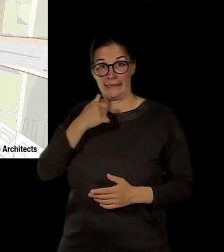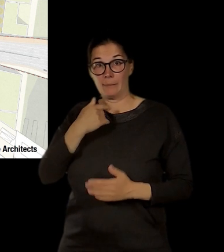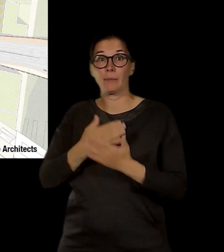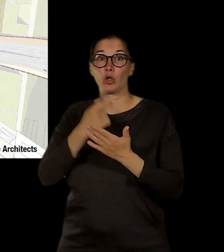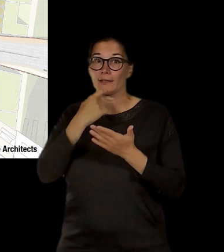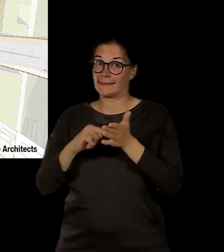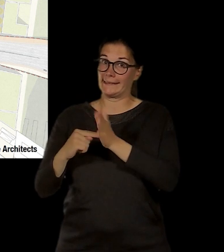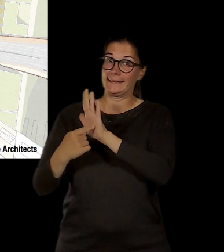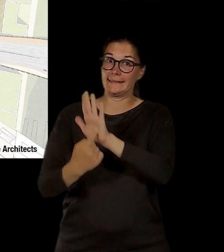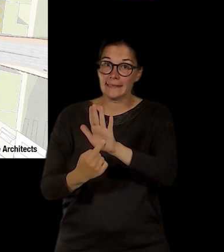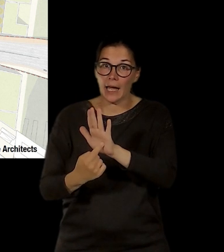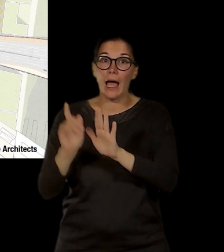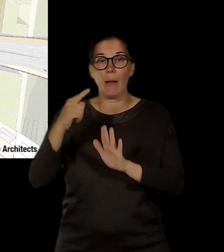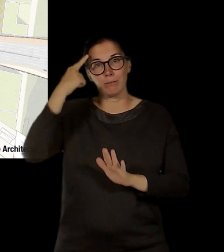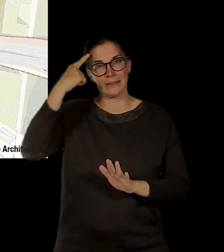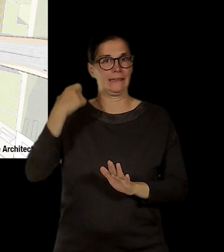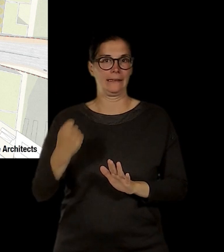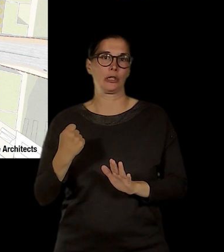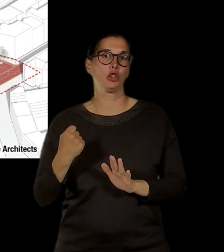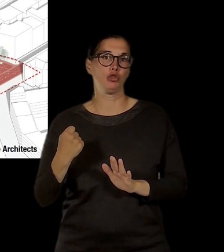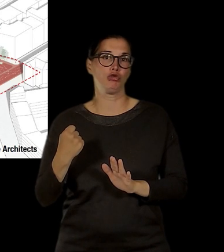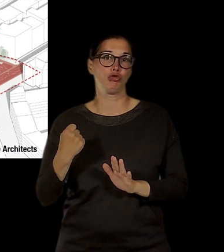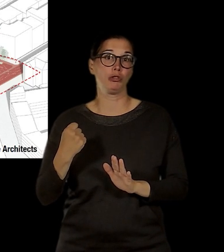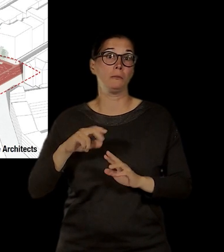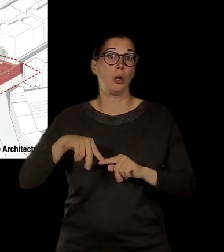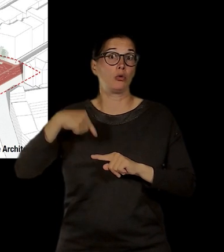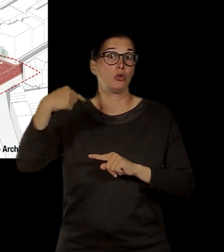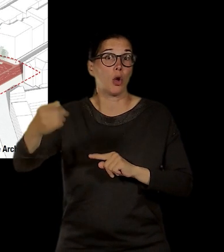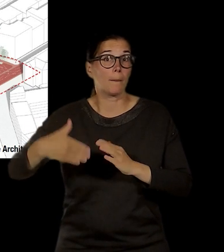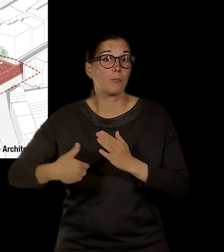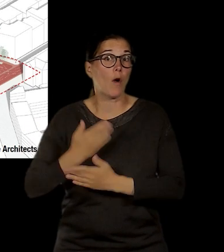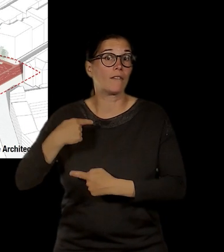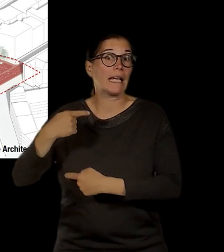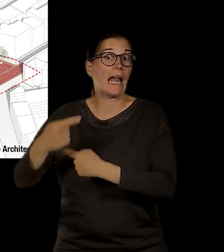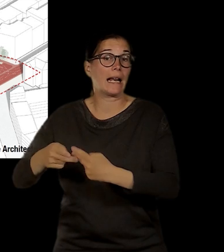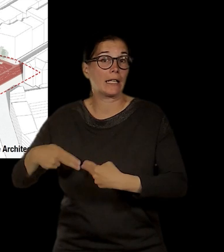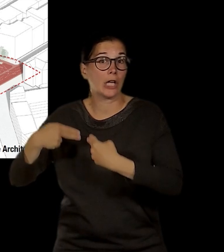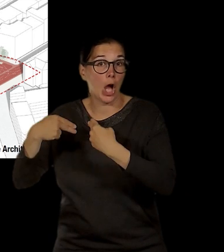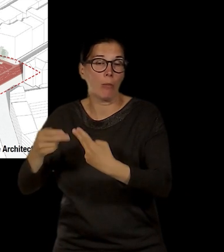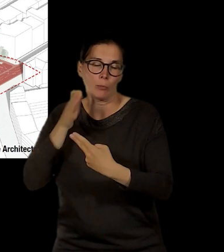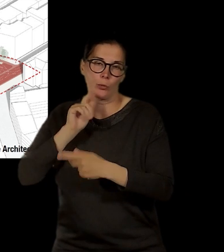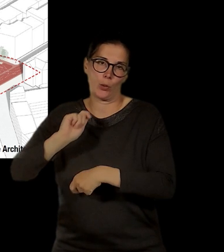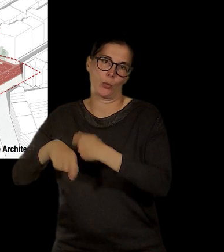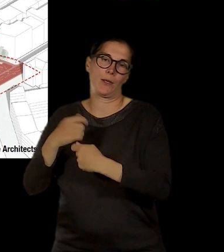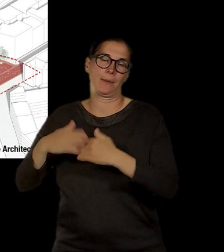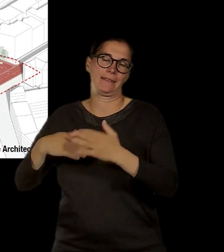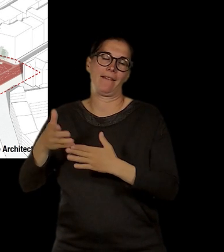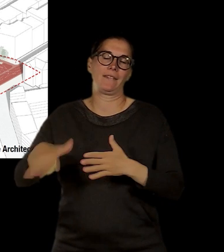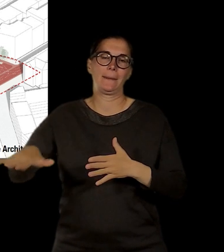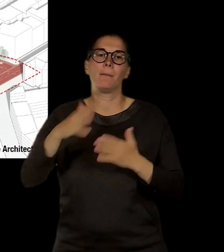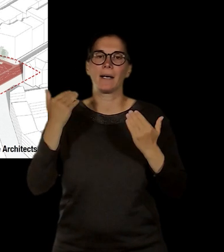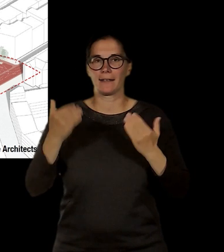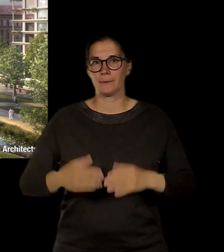hlavách a třeba další generace ji zrealizovala.